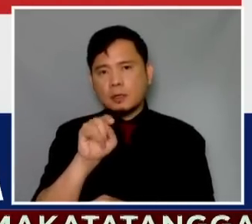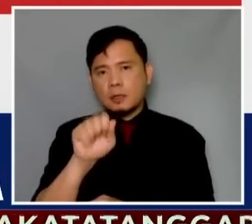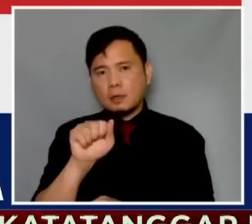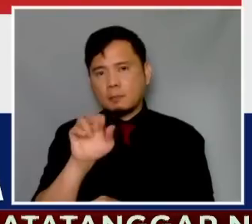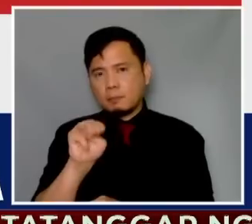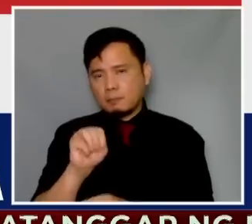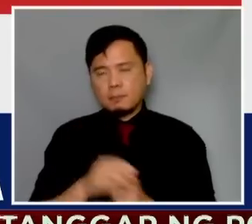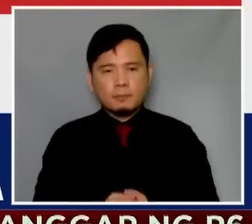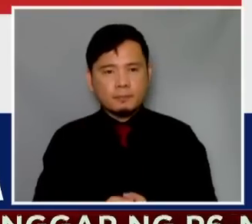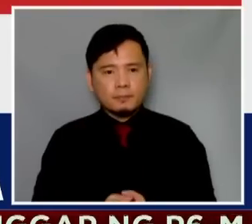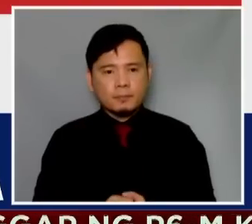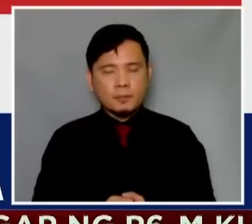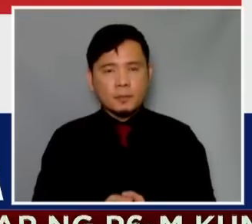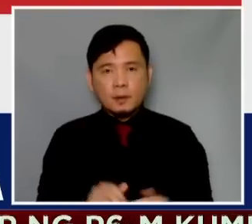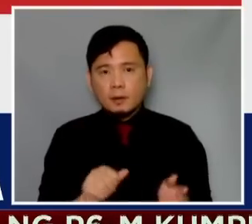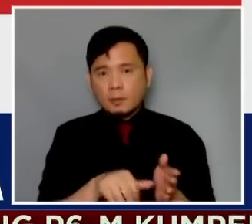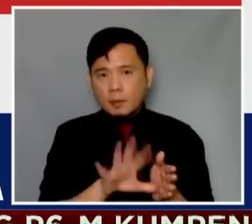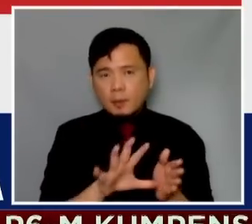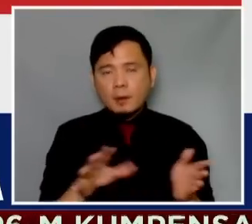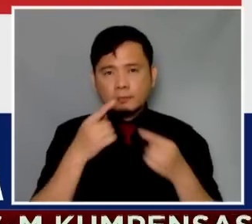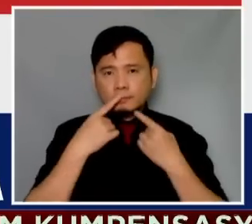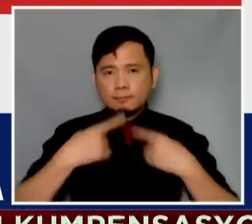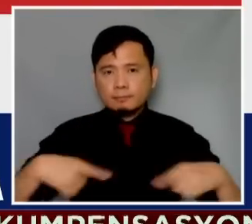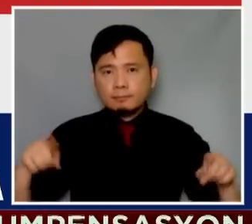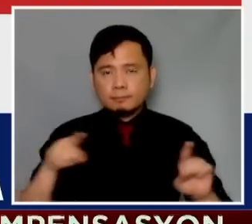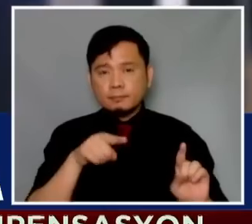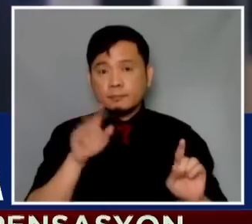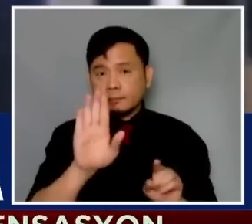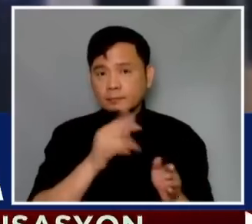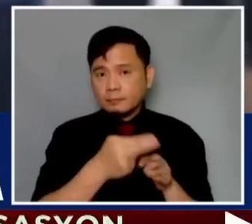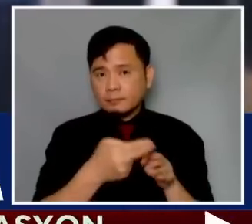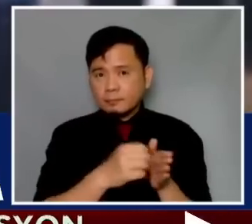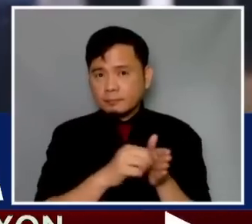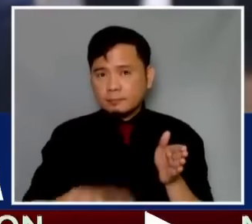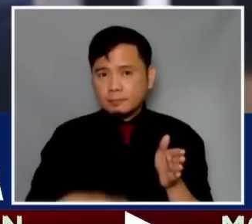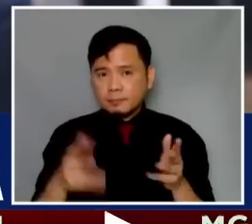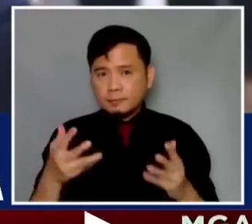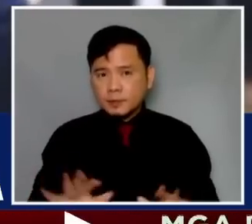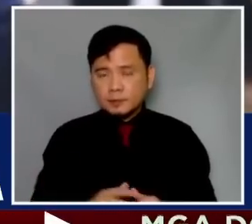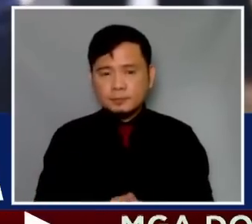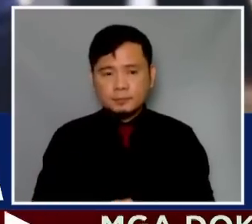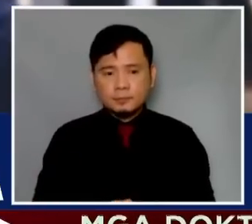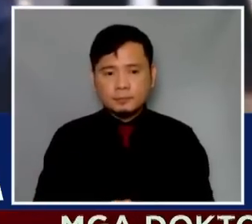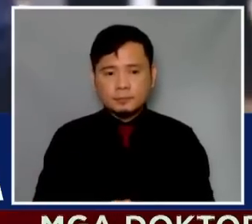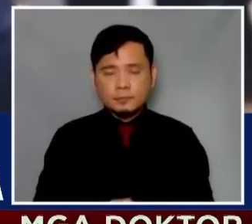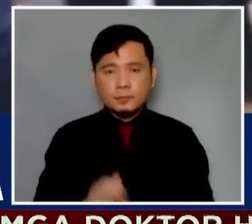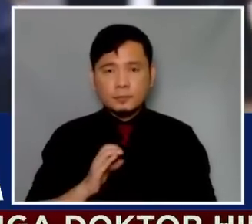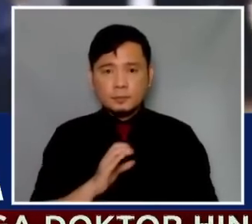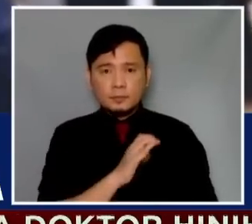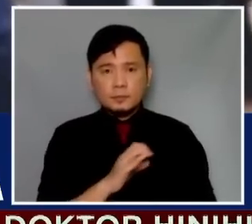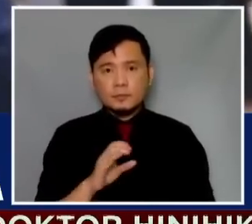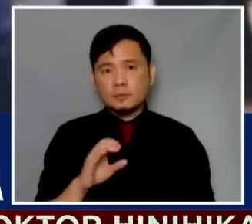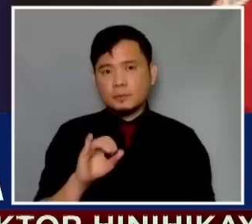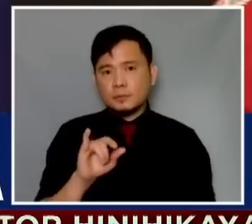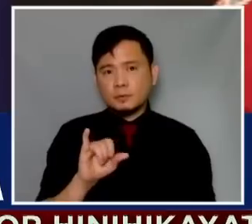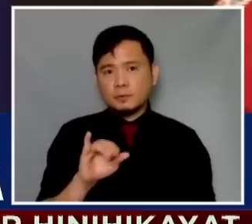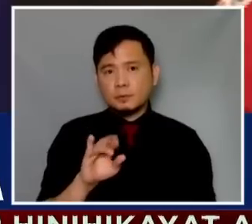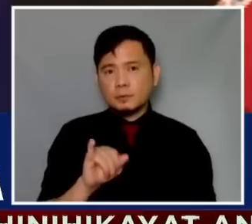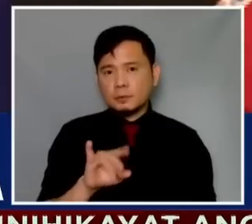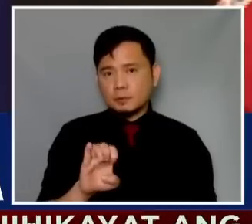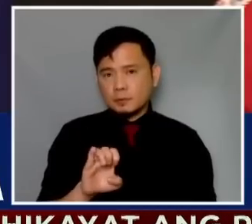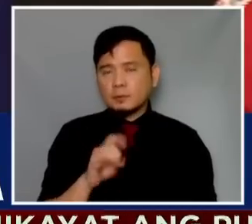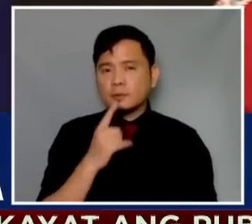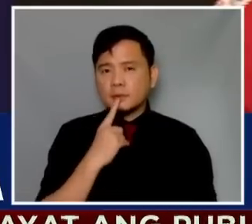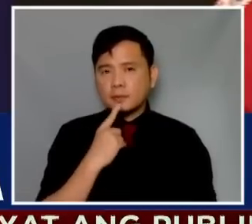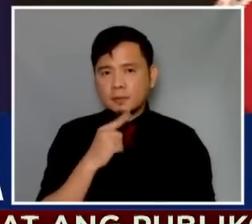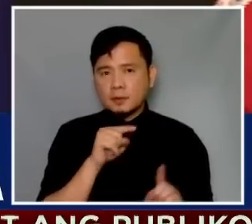pag-withdraw ni Marcoleta ng kanyang kandidatura. Ayon kay Commissioner George Erwin Garcia, ikukonsider ng stray ang